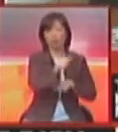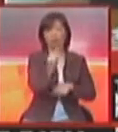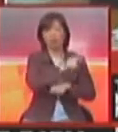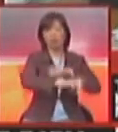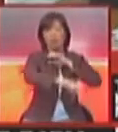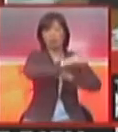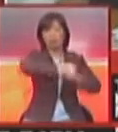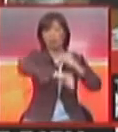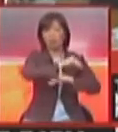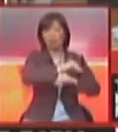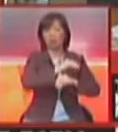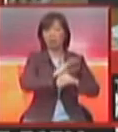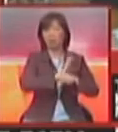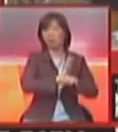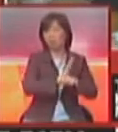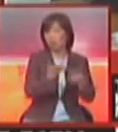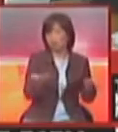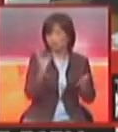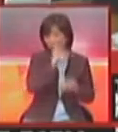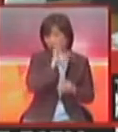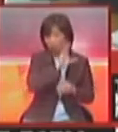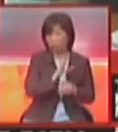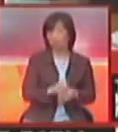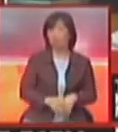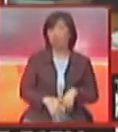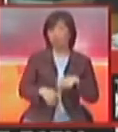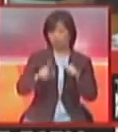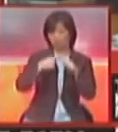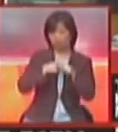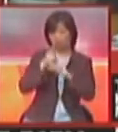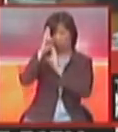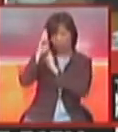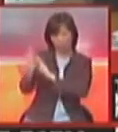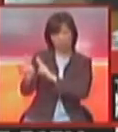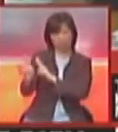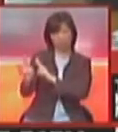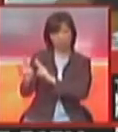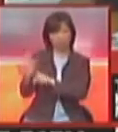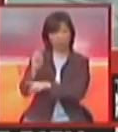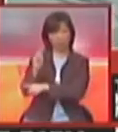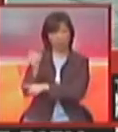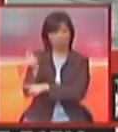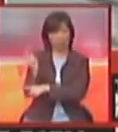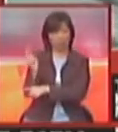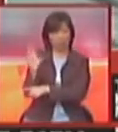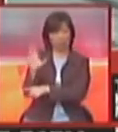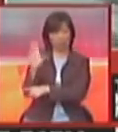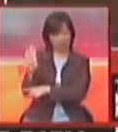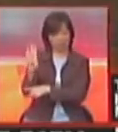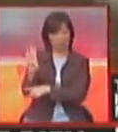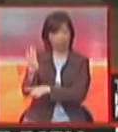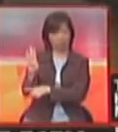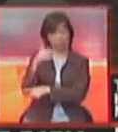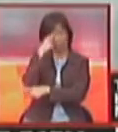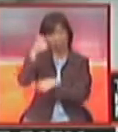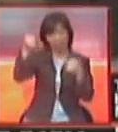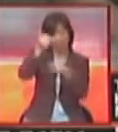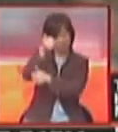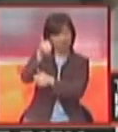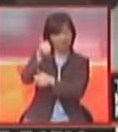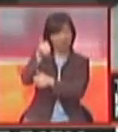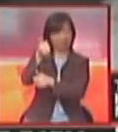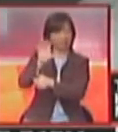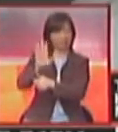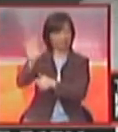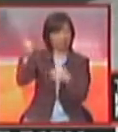ng programa, ganun po ba yun? Well, kailangan galangin muna natin yung inisyo nilang order dahil saklaw tayo ng